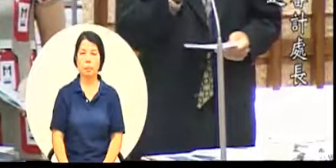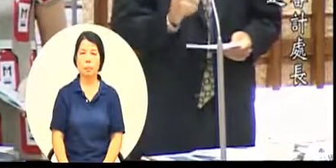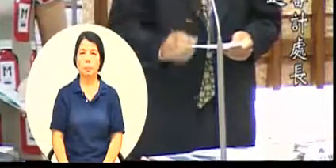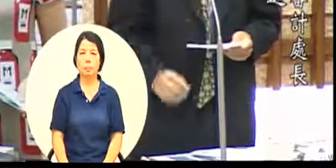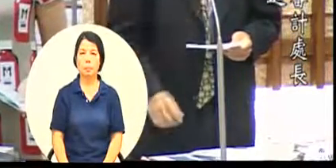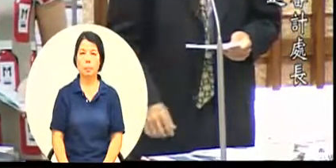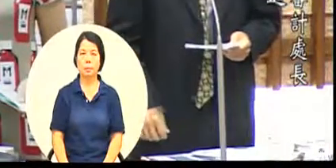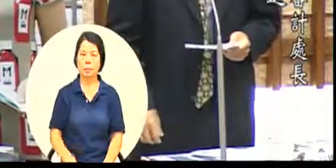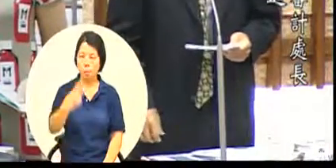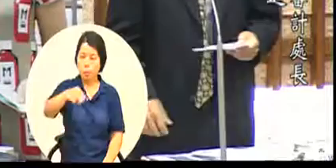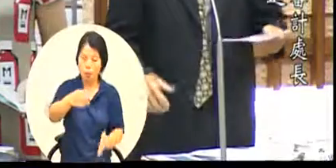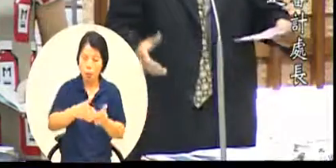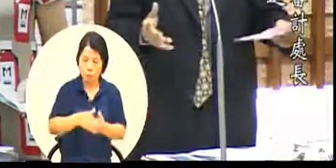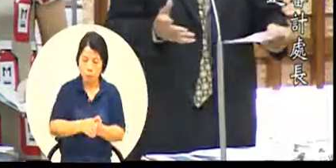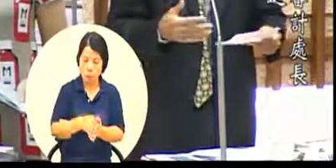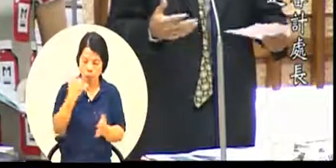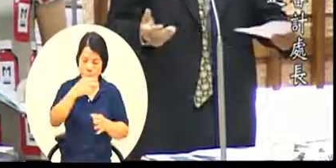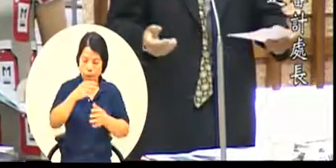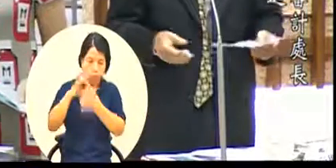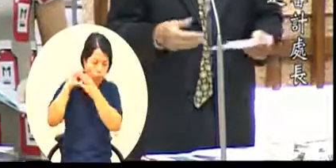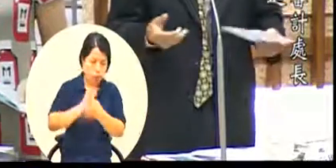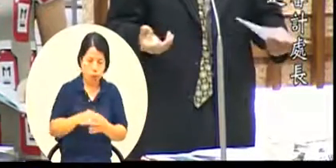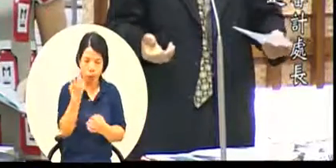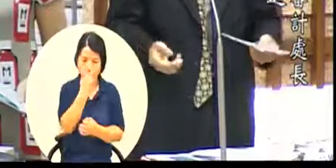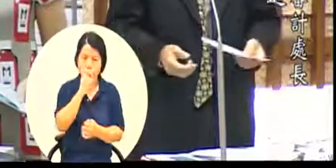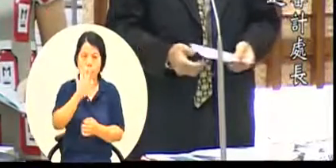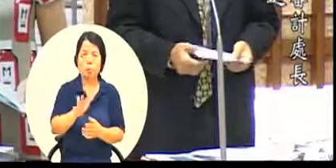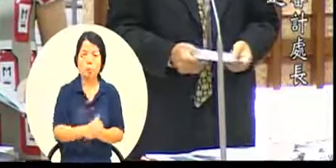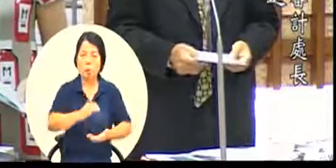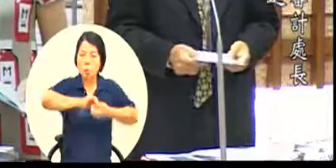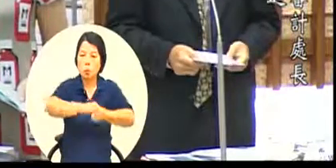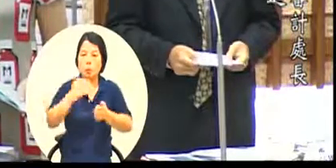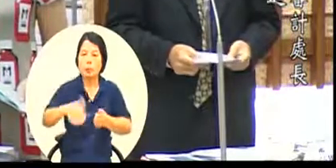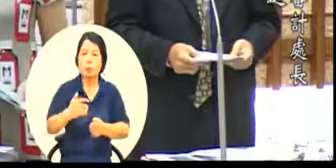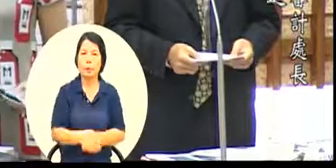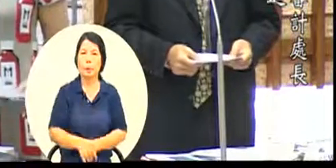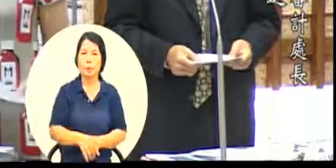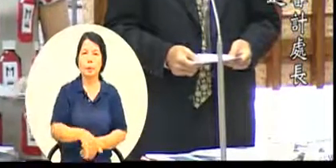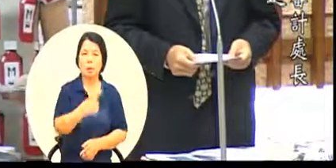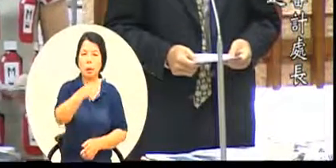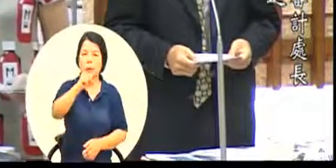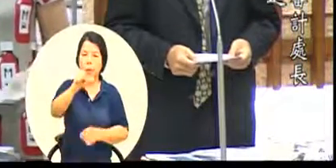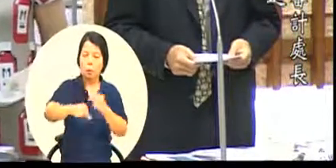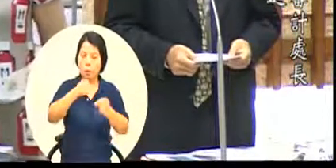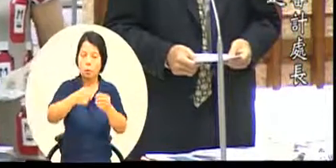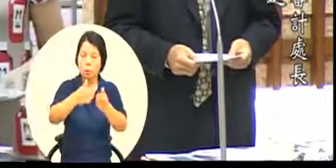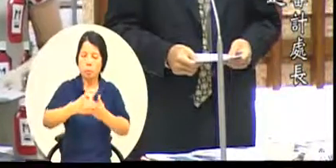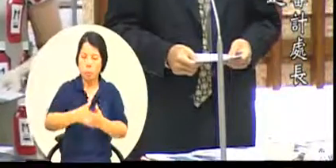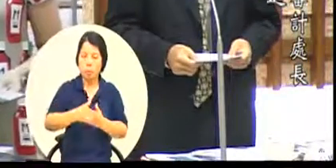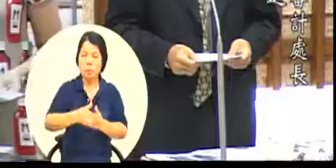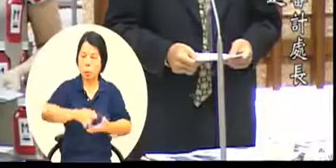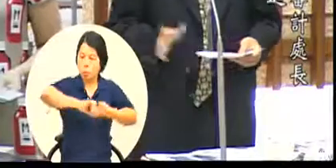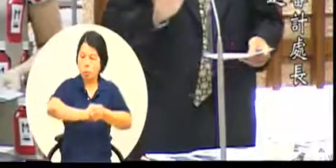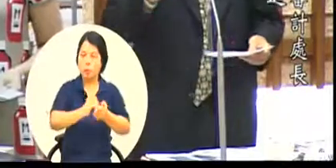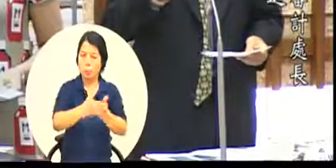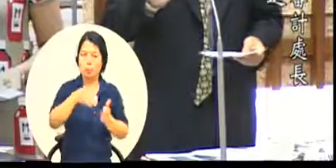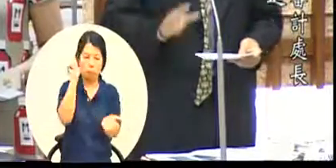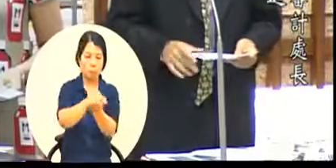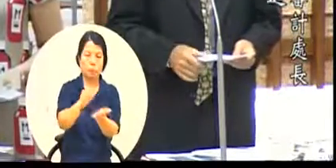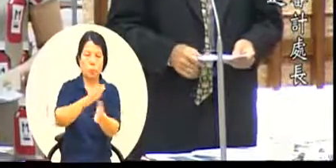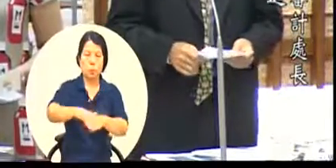们还有做进一步的查核，但是目前还没有确定，搞不好我们在105年还是怎么才会做表达？没